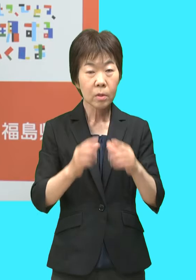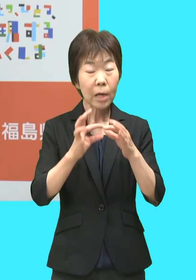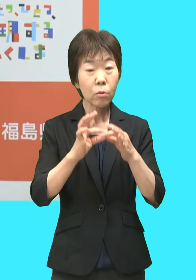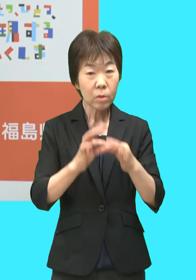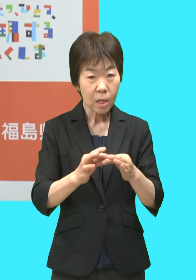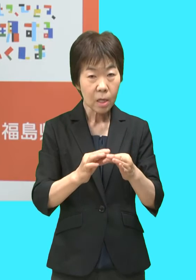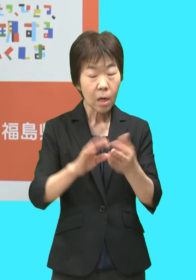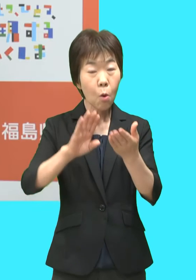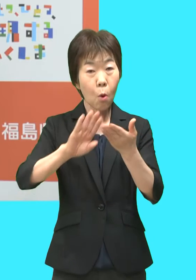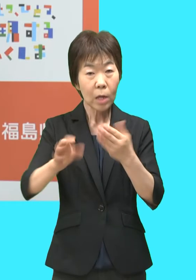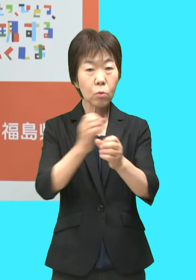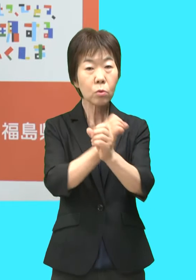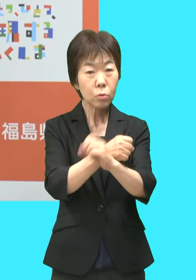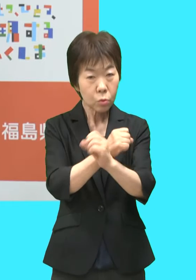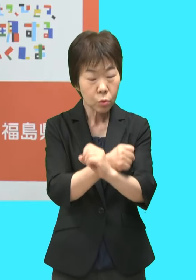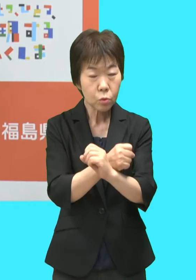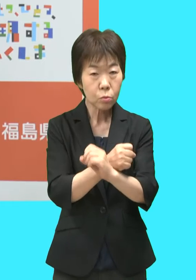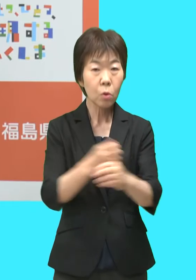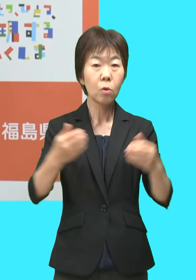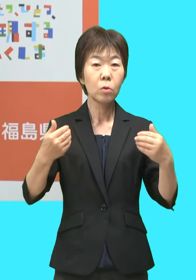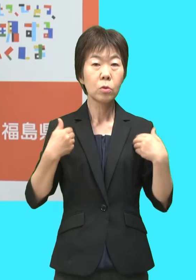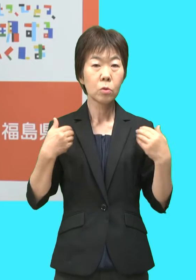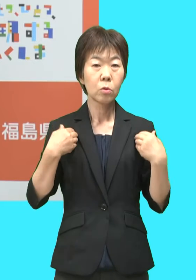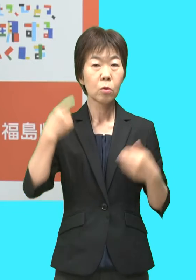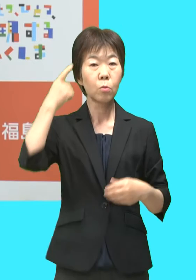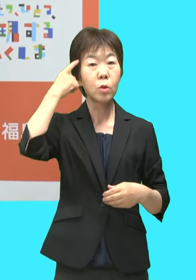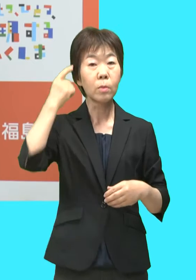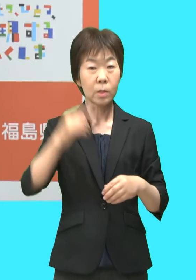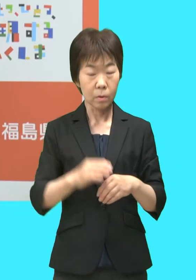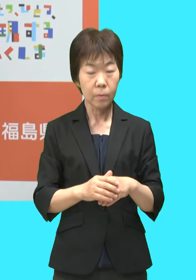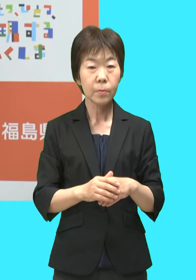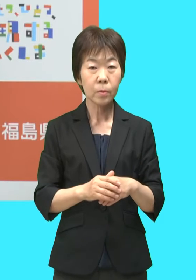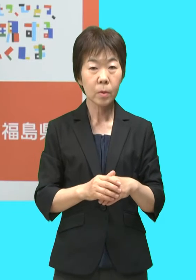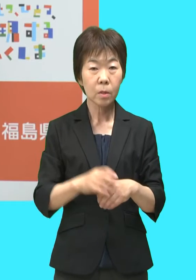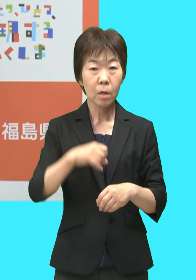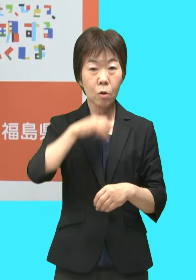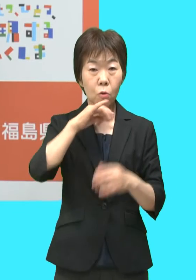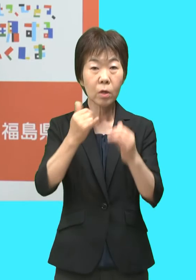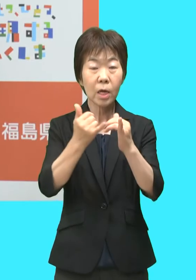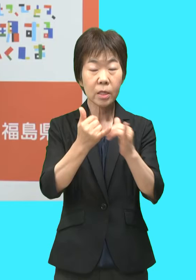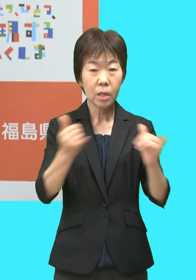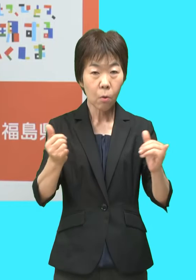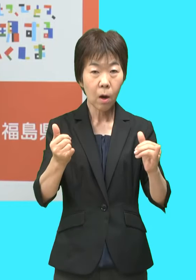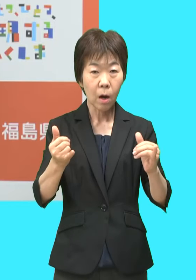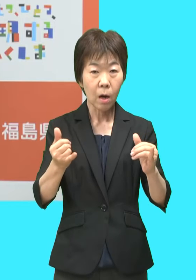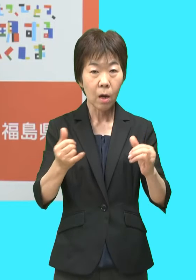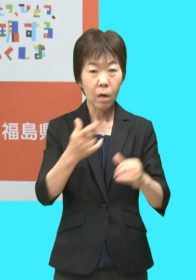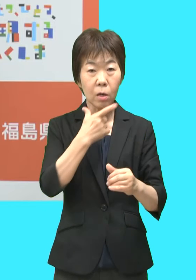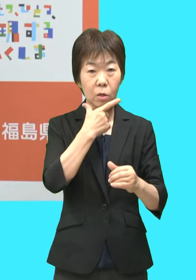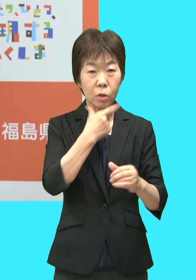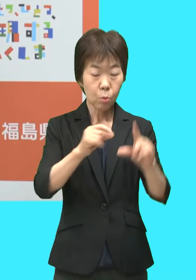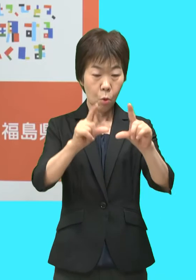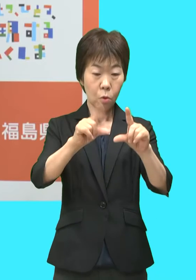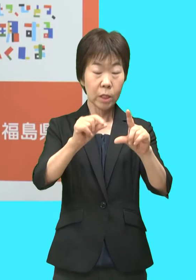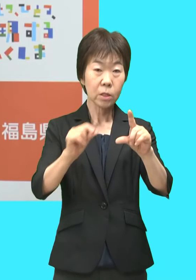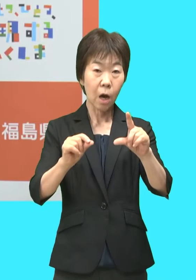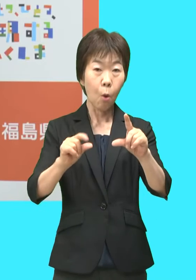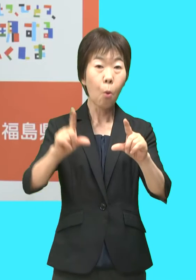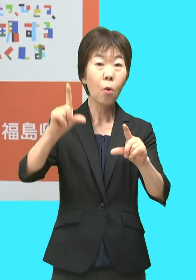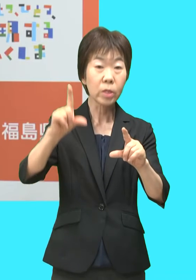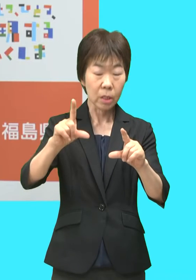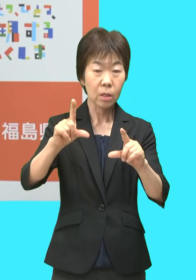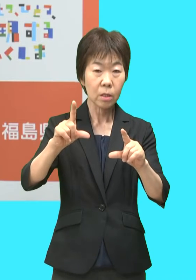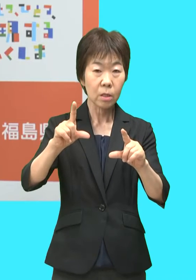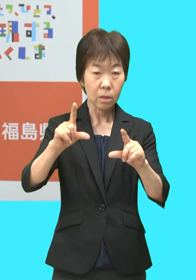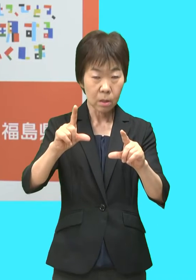というものがないとなかなか接種が進まないと思います。あと高齢者の方は希望される率が非常に高いという状況にあり